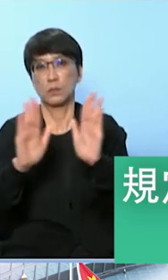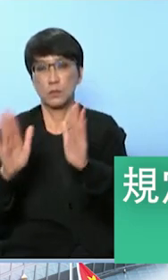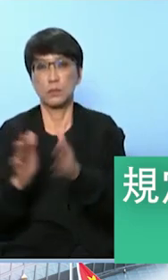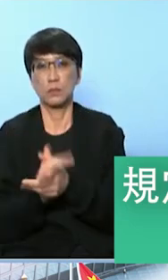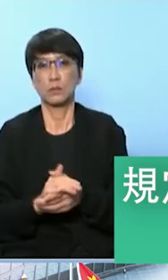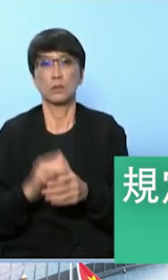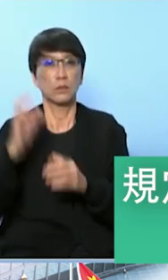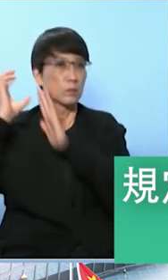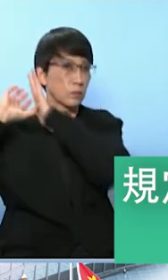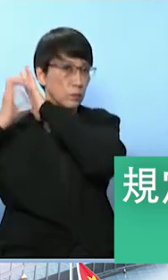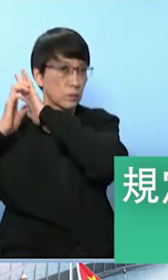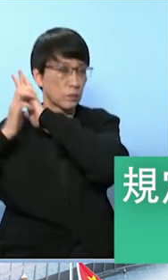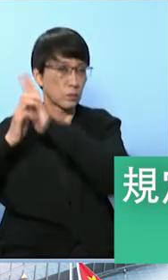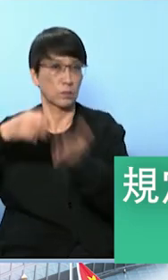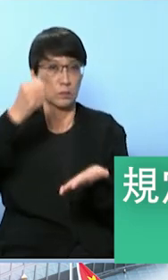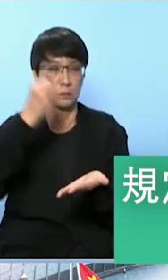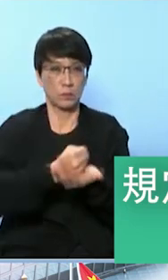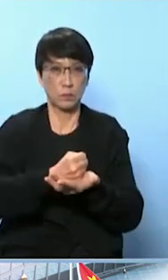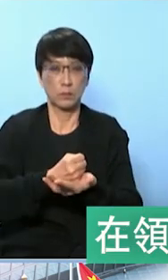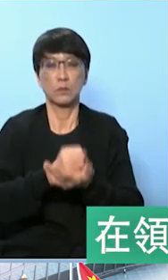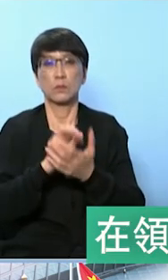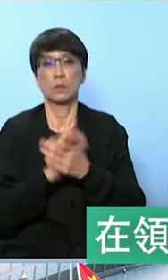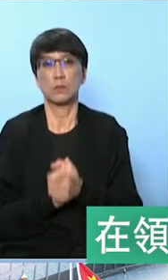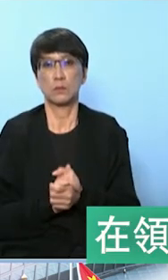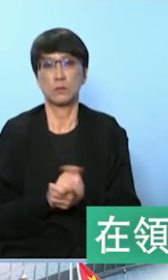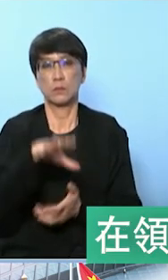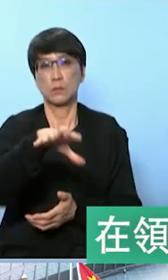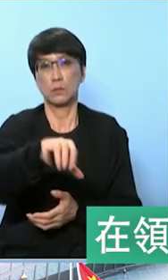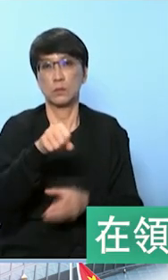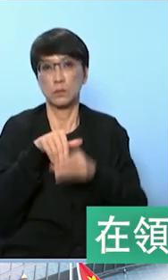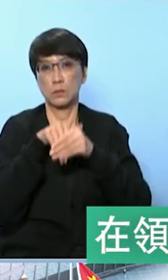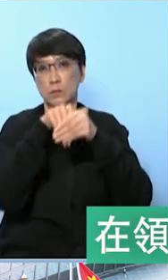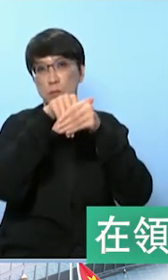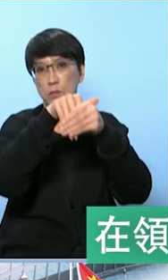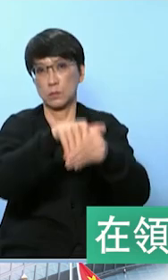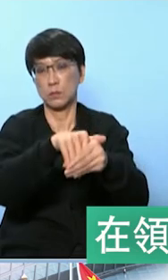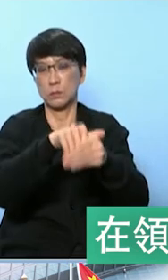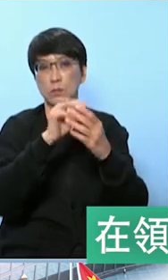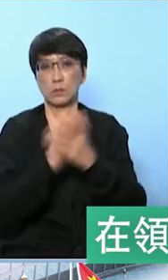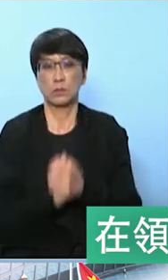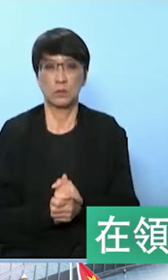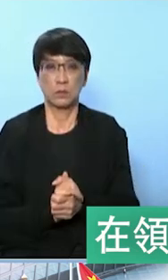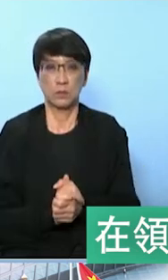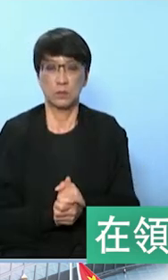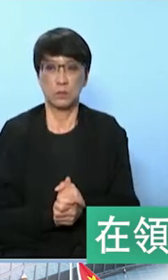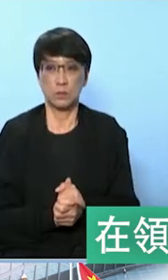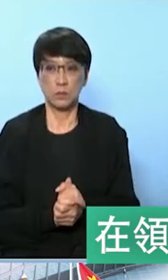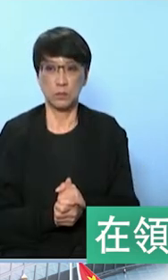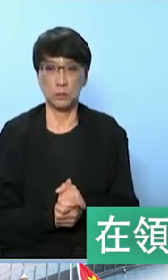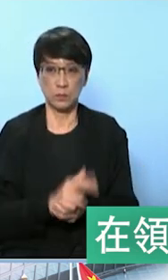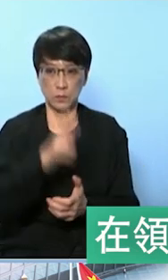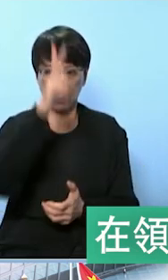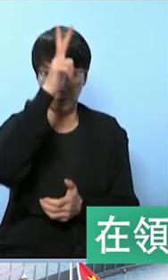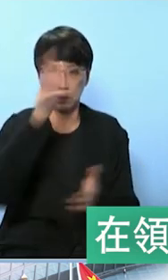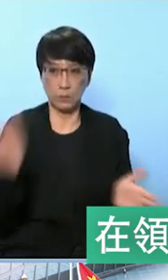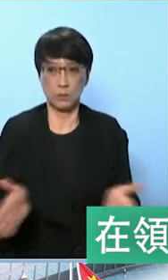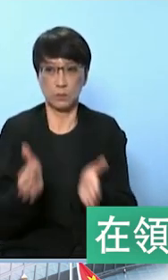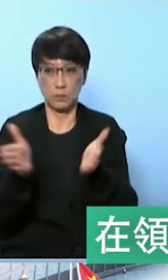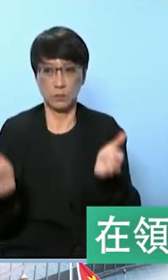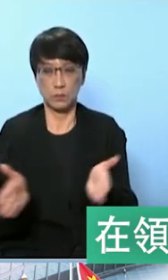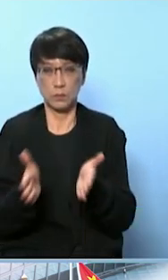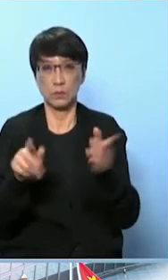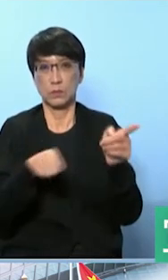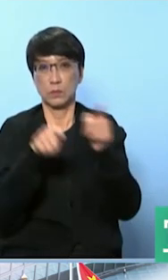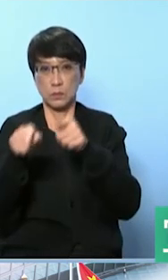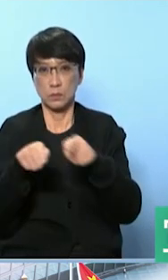音廣播服務的牌照持有人在領牌服務內是藉政府宣傳聲帶或者